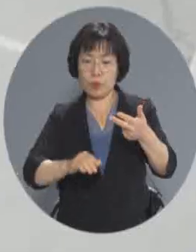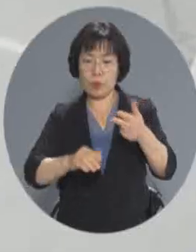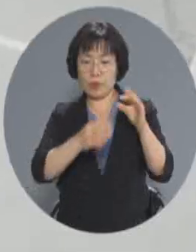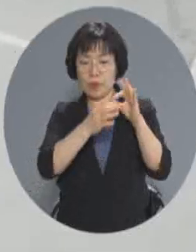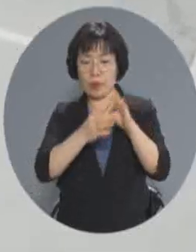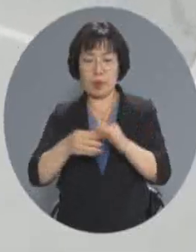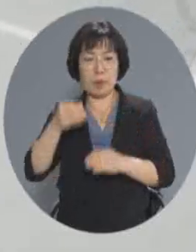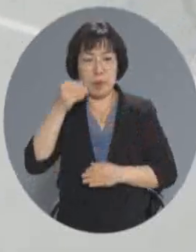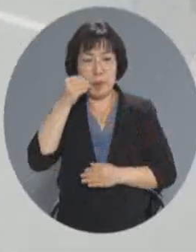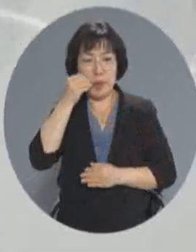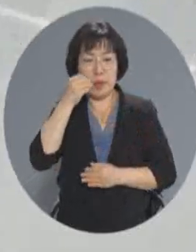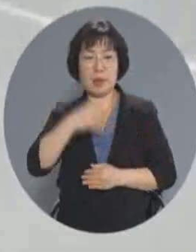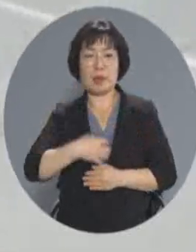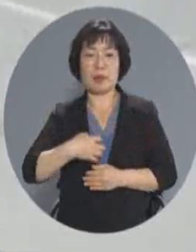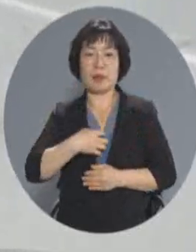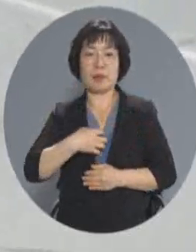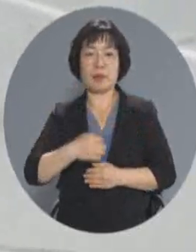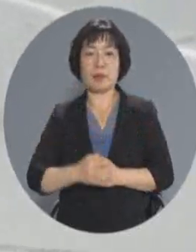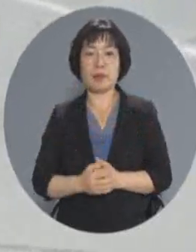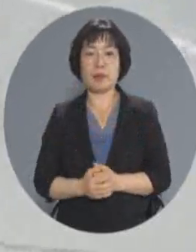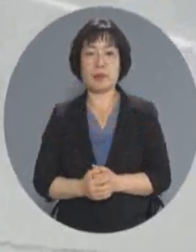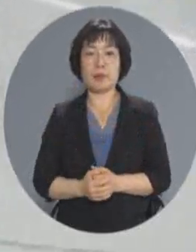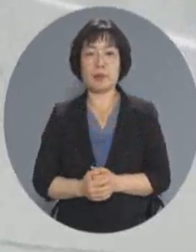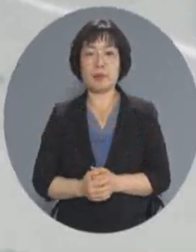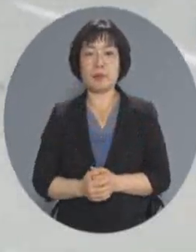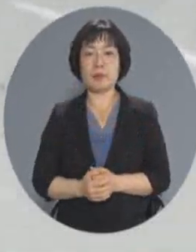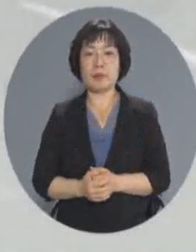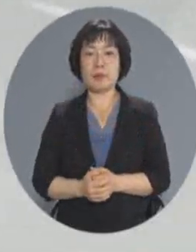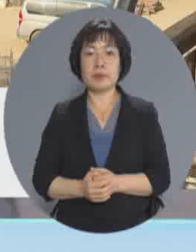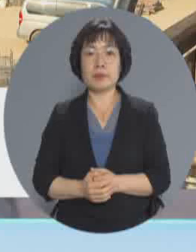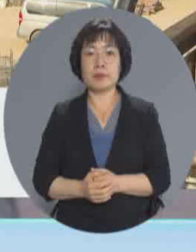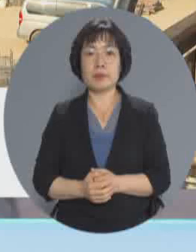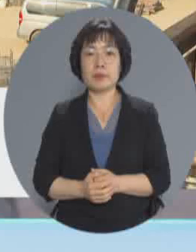것으로 우려된다고 밝혔습니다.